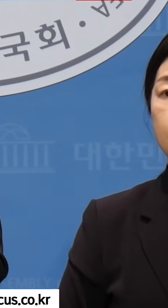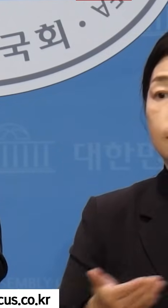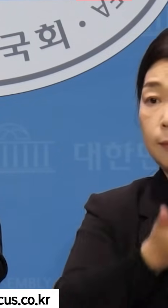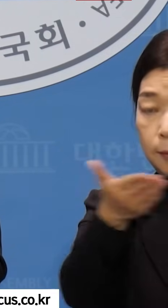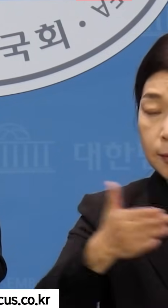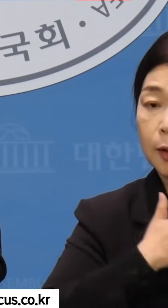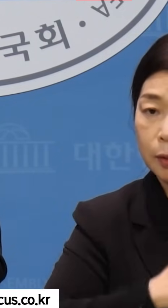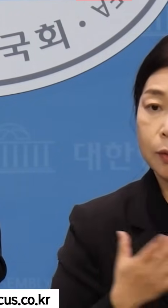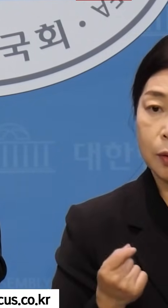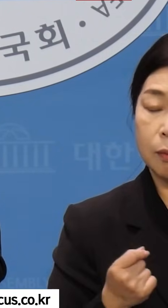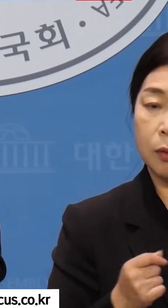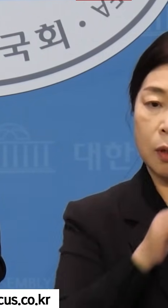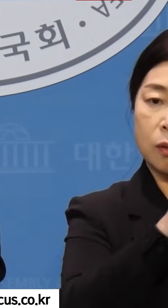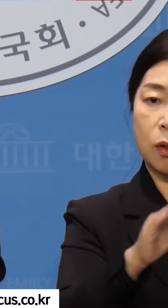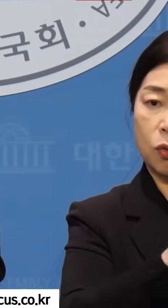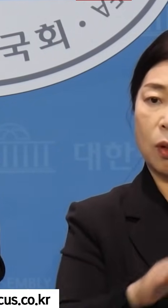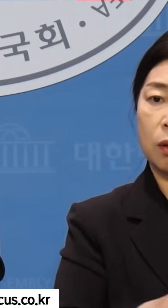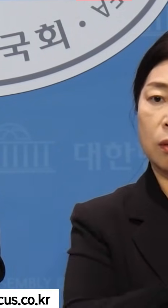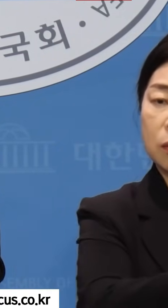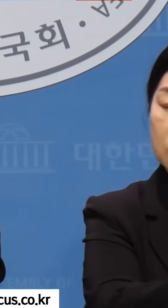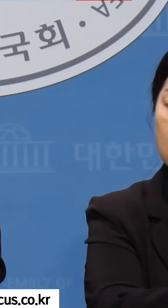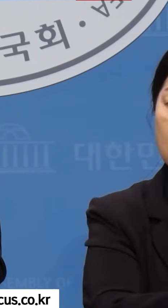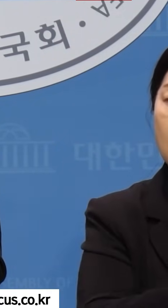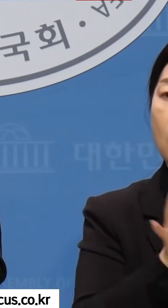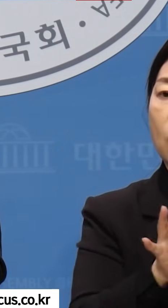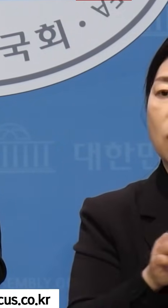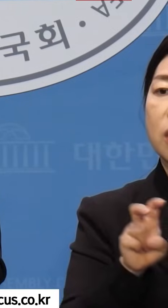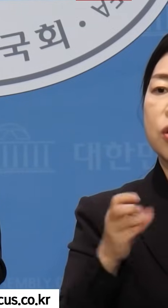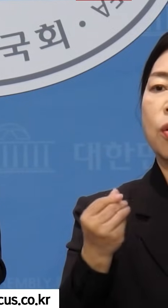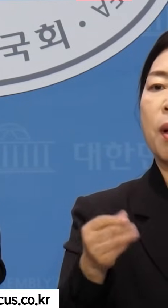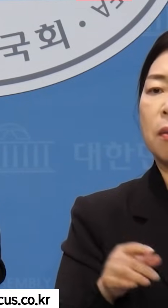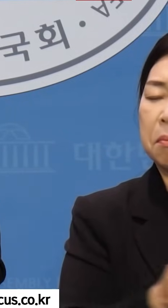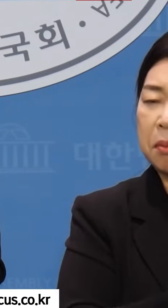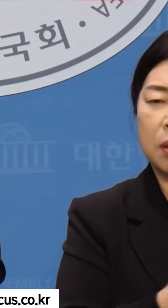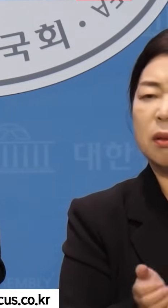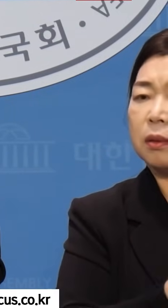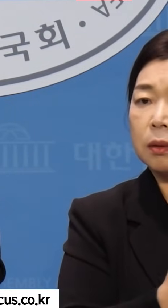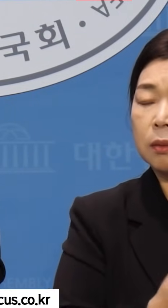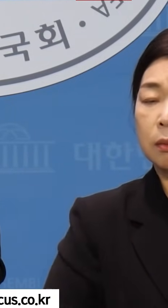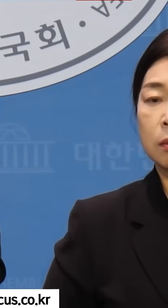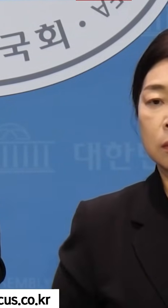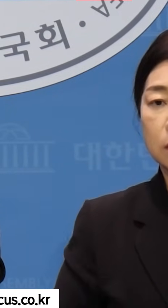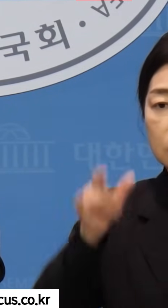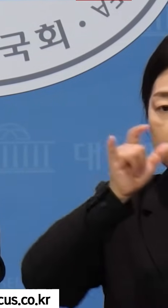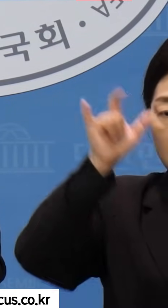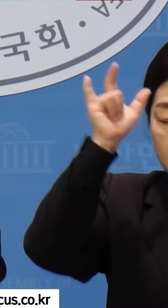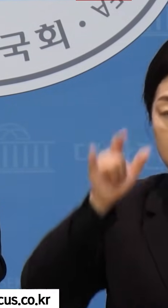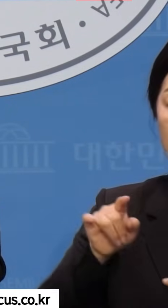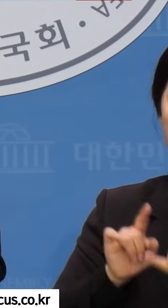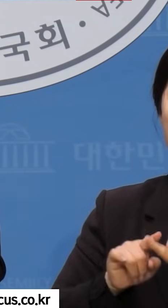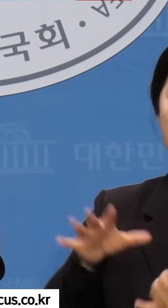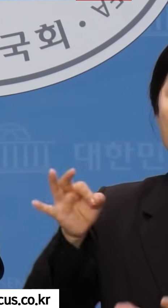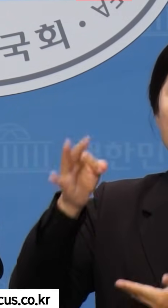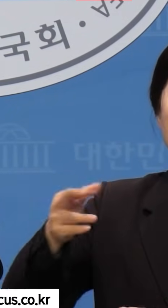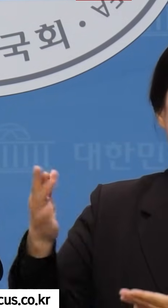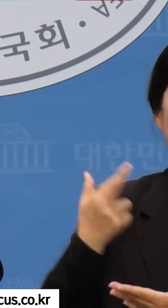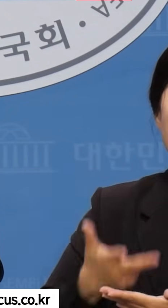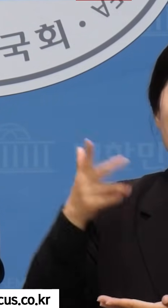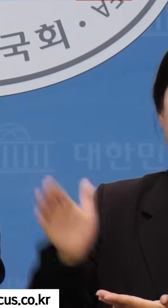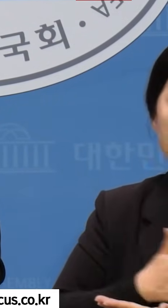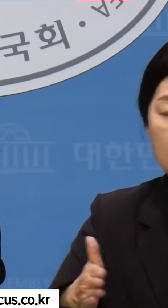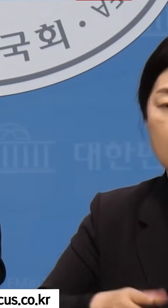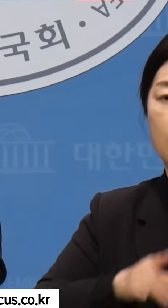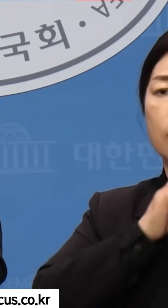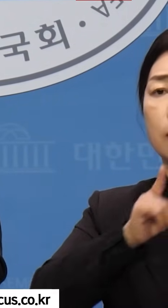여러분도 아시듯이 전두환도 29만 원밖에 없다, 최순실 일가도 없다라고 지금 스스로 얘기를 하고